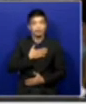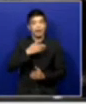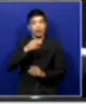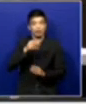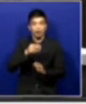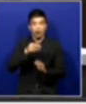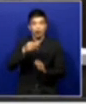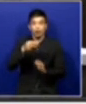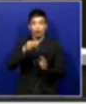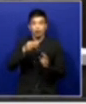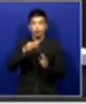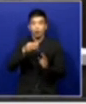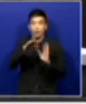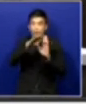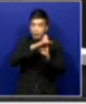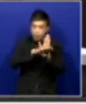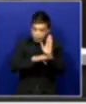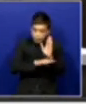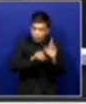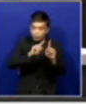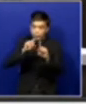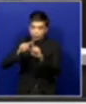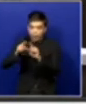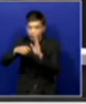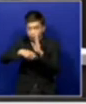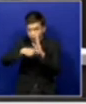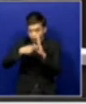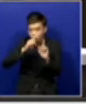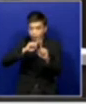ลที่ท่านนายกรัฐมนตรีได้แถลงต่อสภา